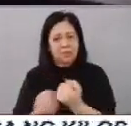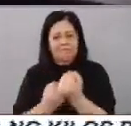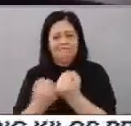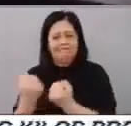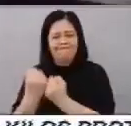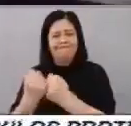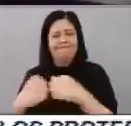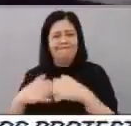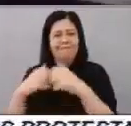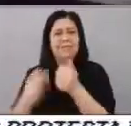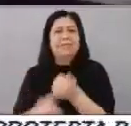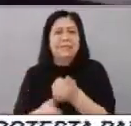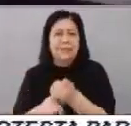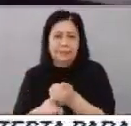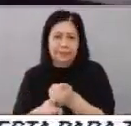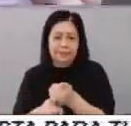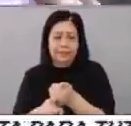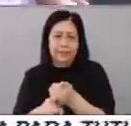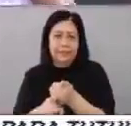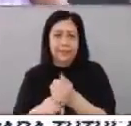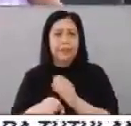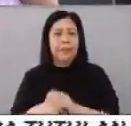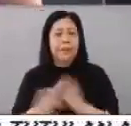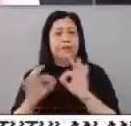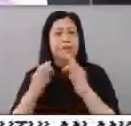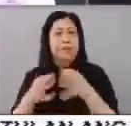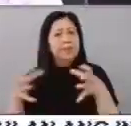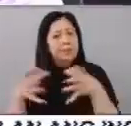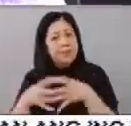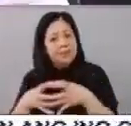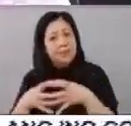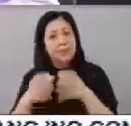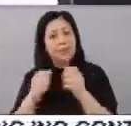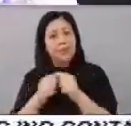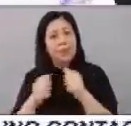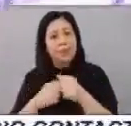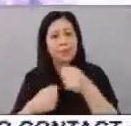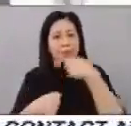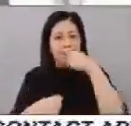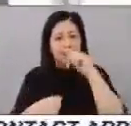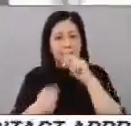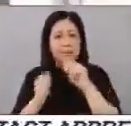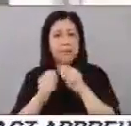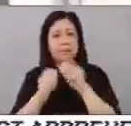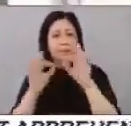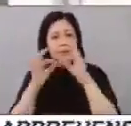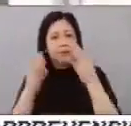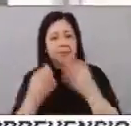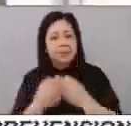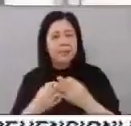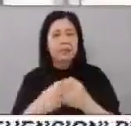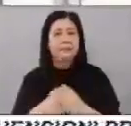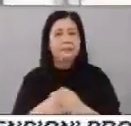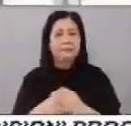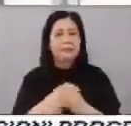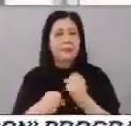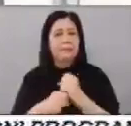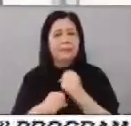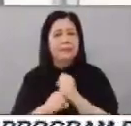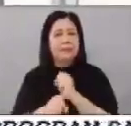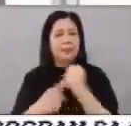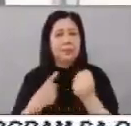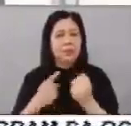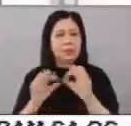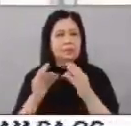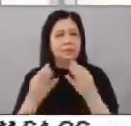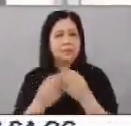at naibigay na pamahalaan. Sakop nito ang period 1 mula September 15 hanggang December